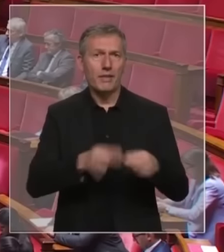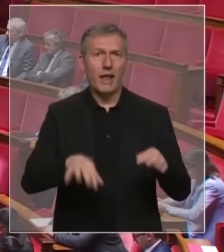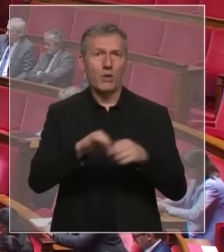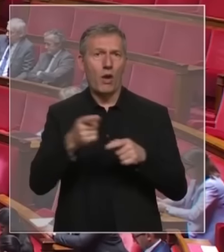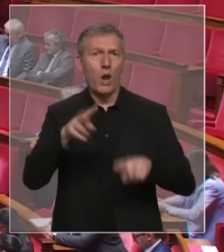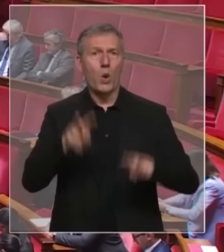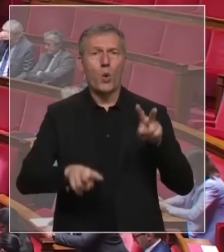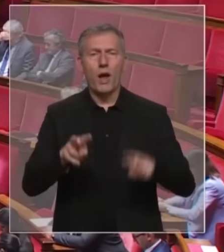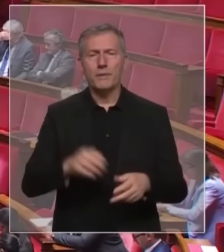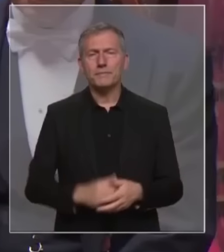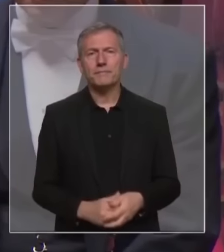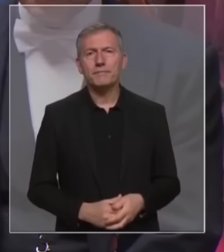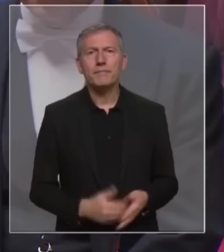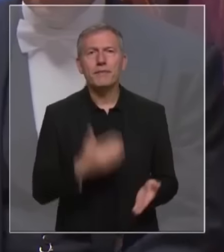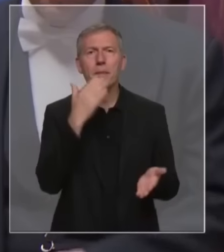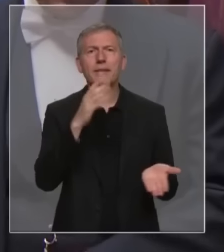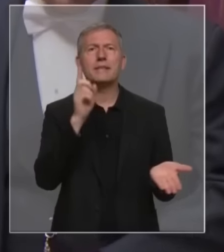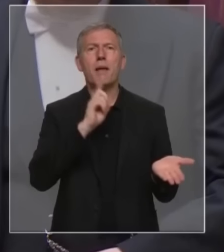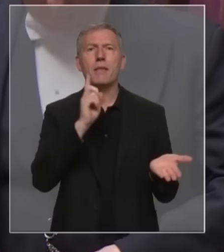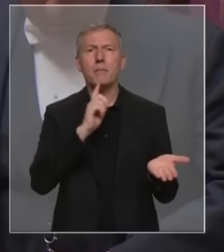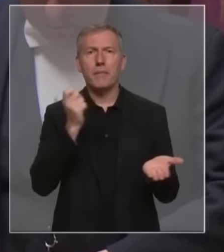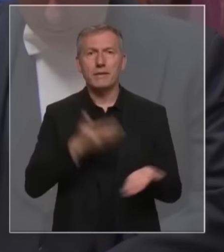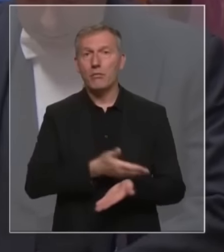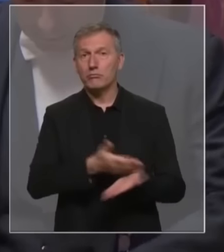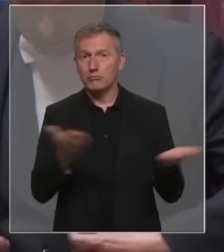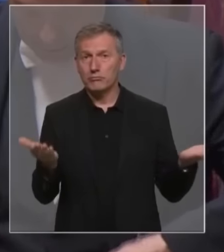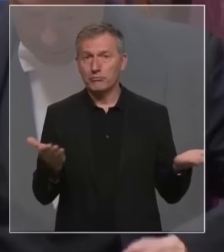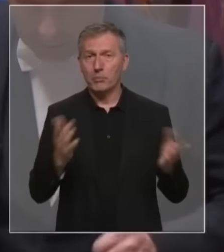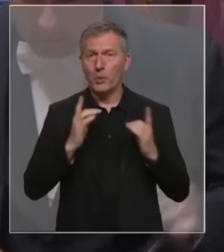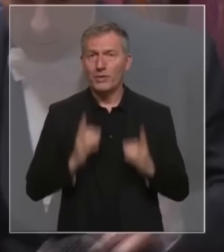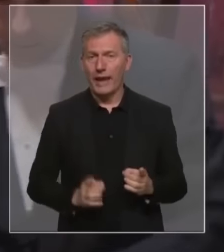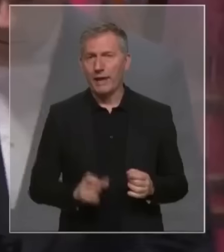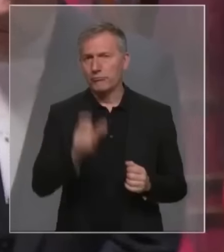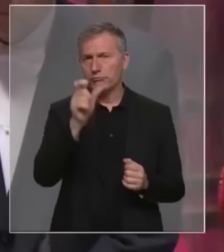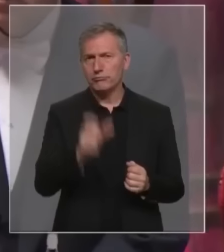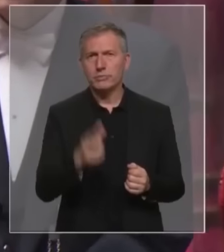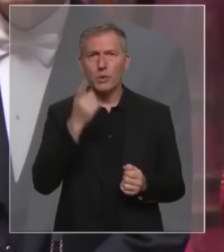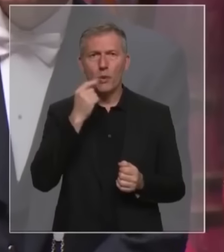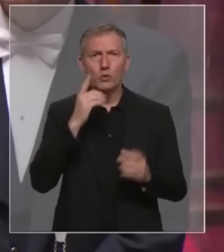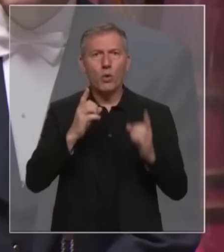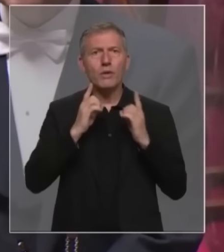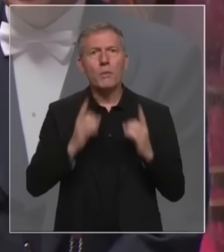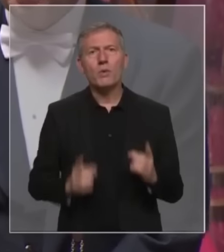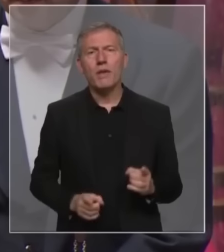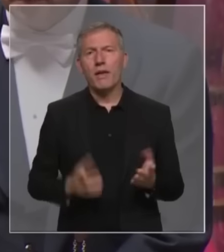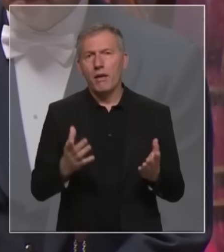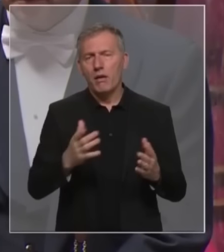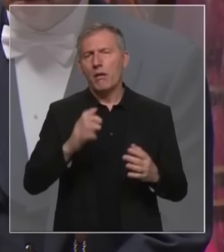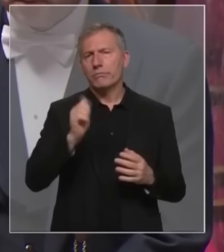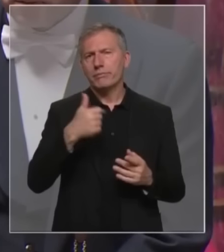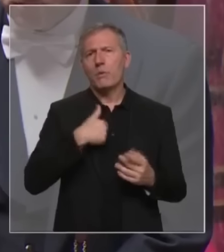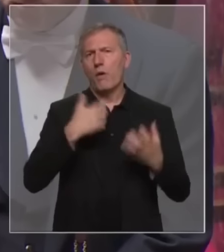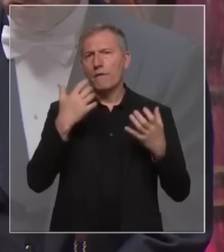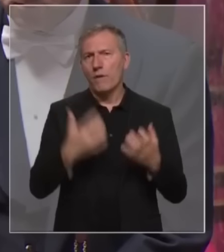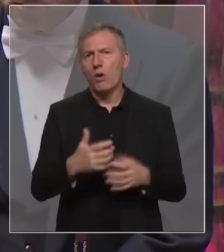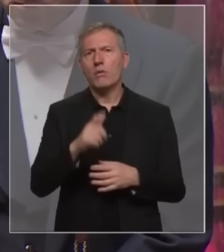de la ruralité merci madame la Présidente Mesdames et Messieurs les Députés monsieur le député Chillou donc je voudrais